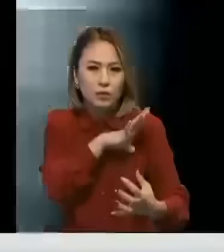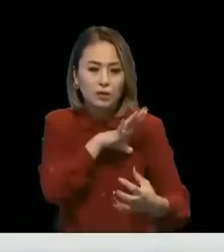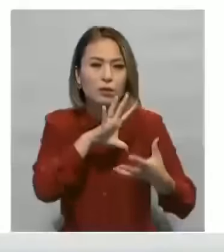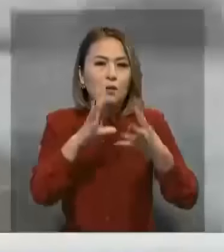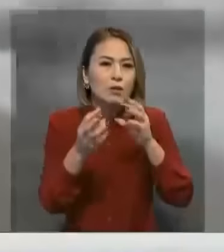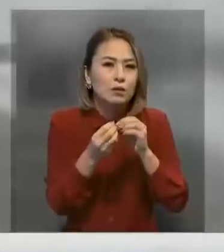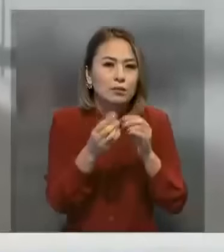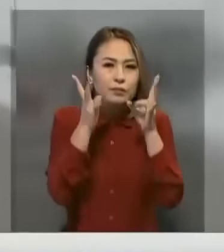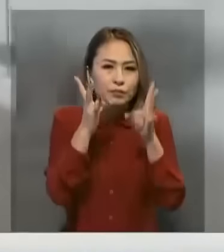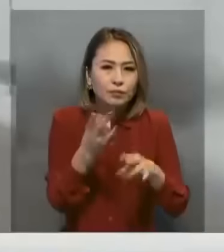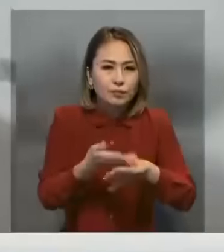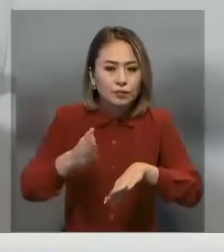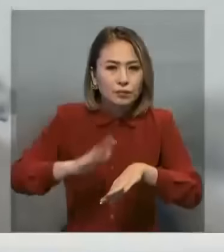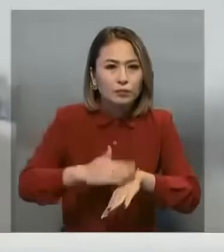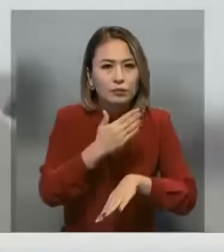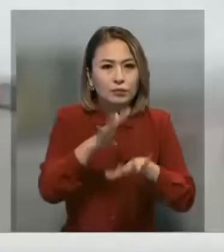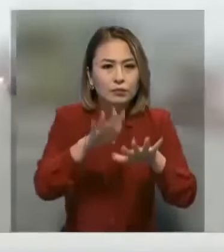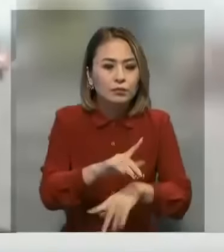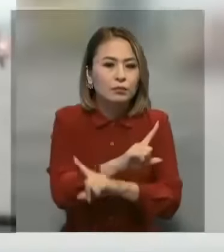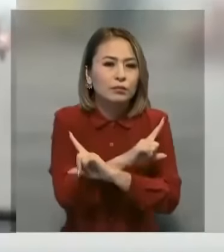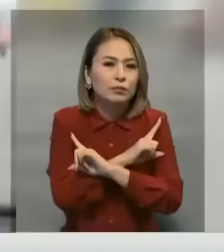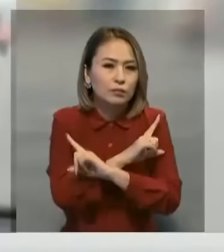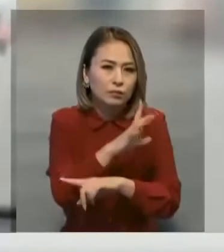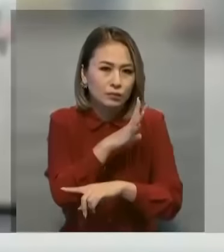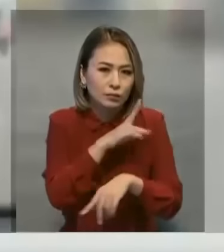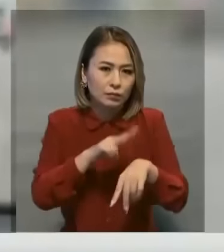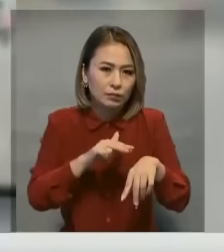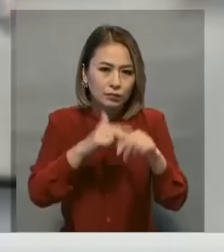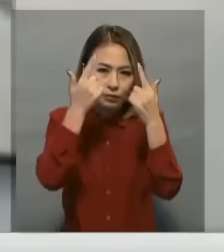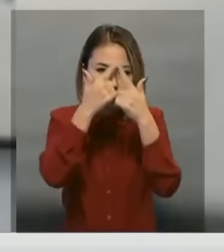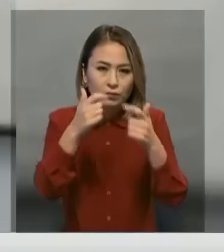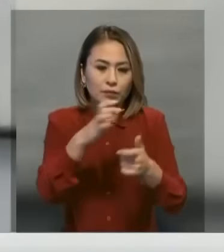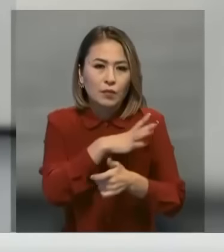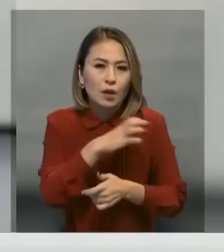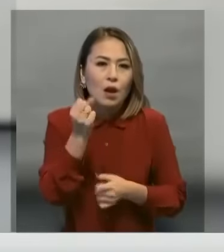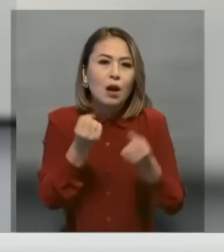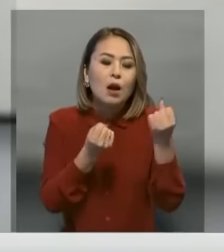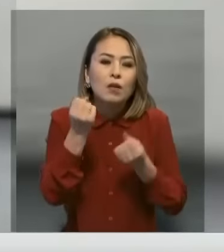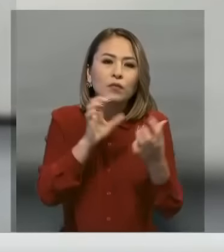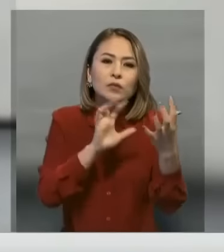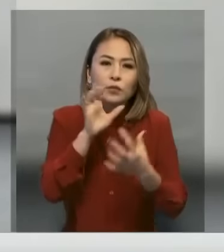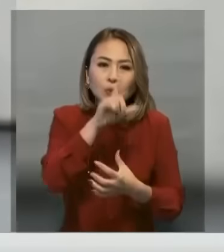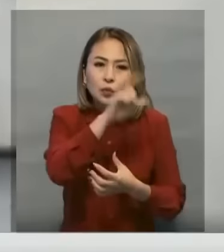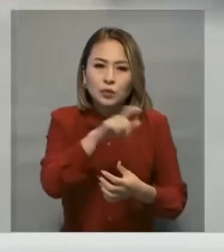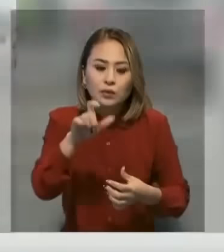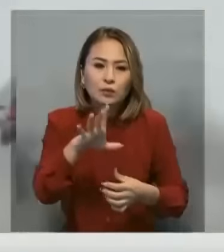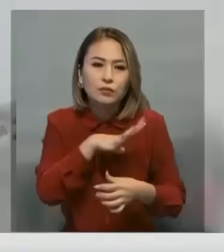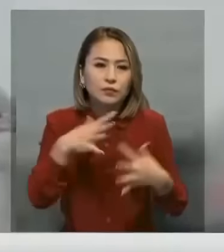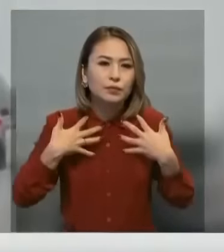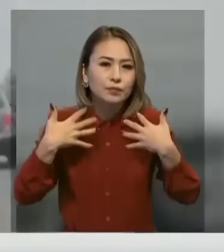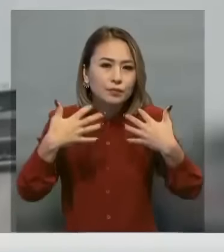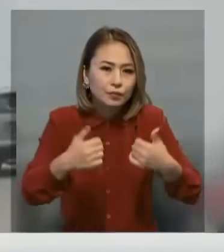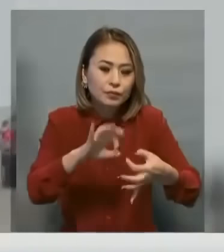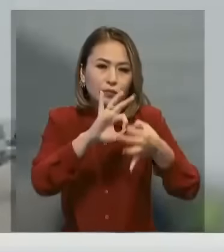соқтығысқан. Алған жарақаты ауыр болып, ол апат орнында көз жұмды делінген полиция таратқан ақпаратта. Ал автобустағы жолаушылар